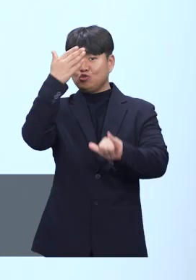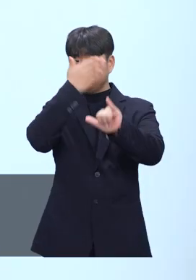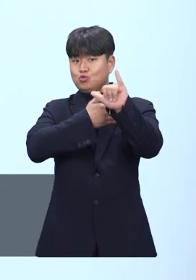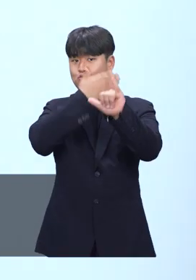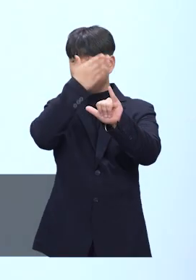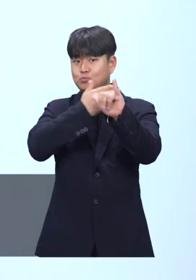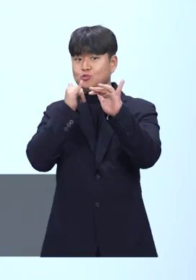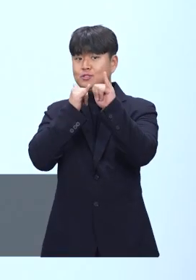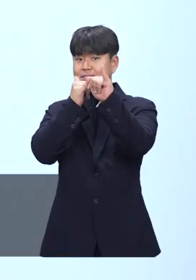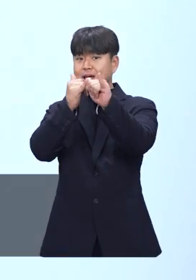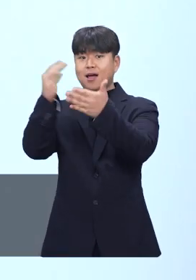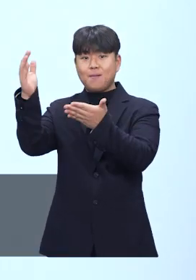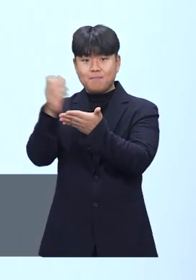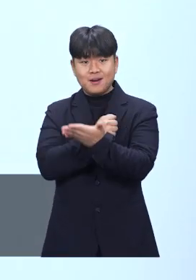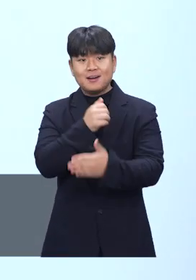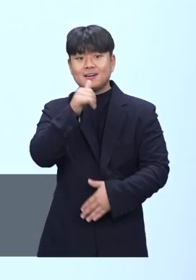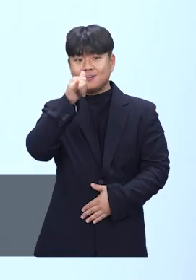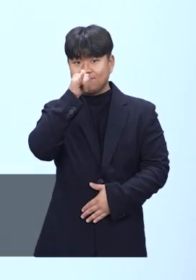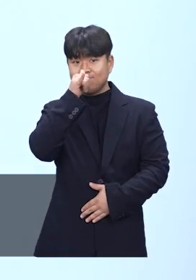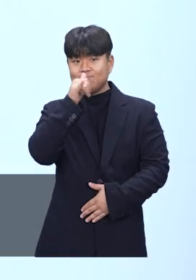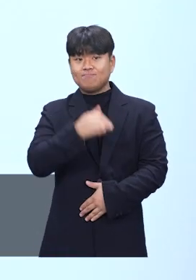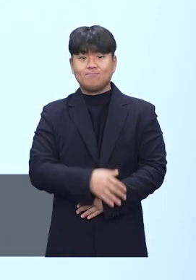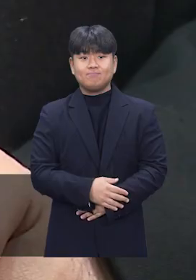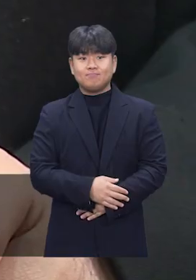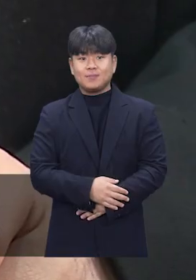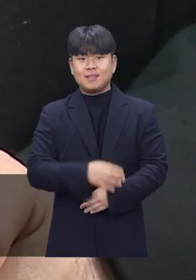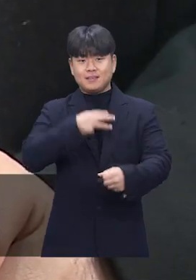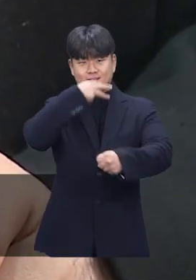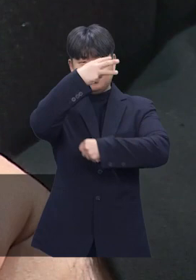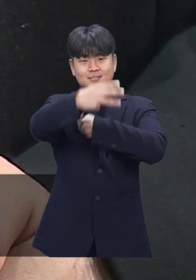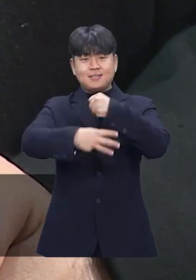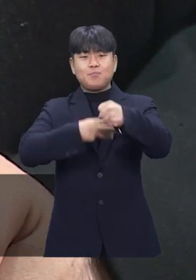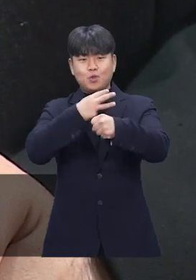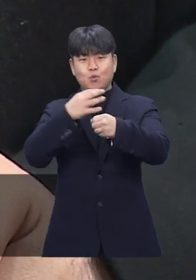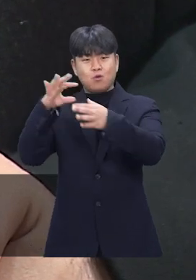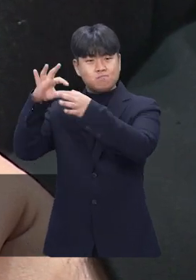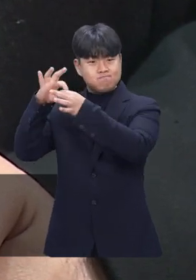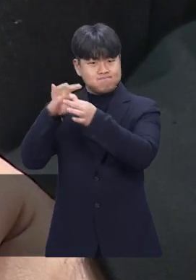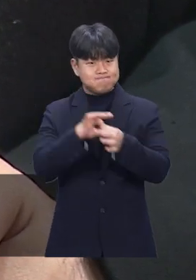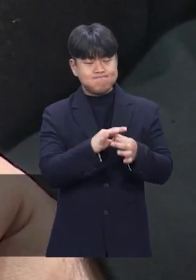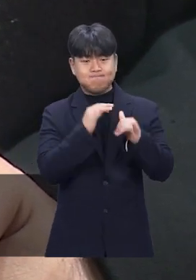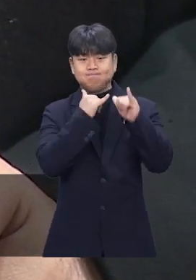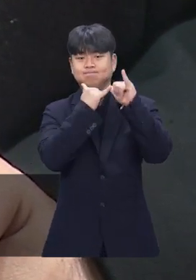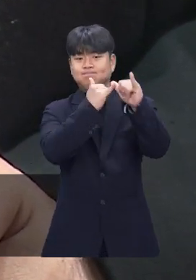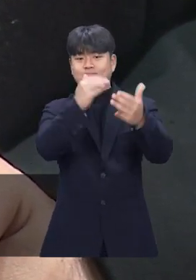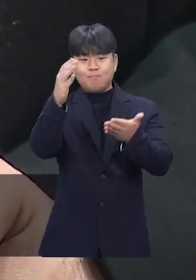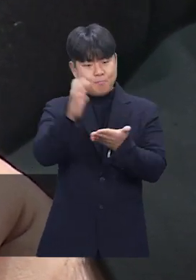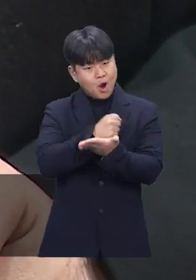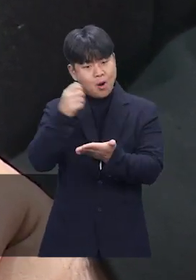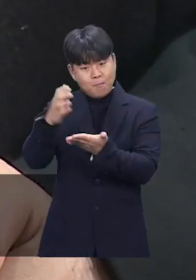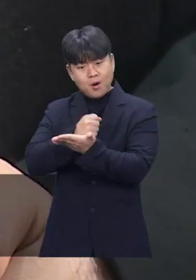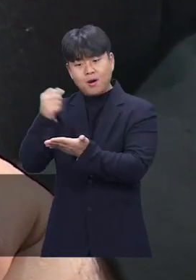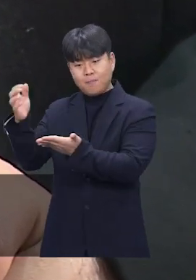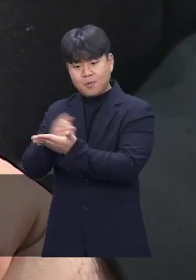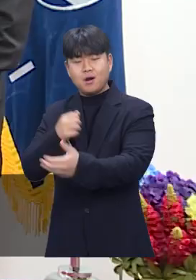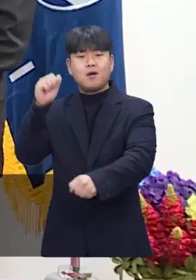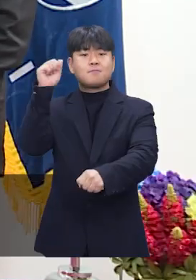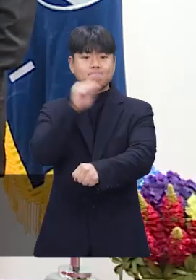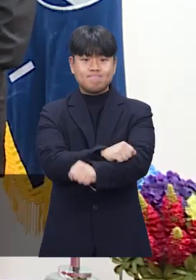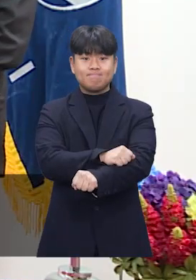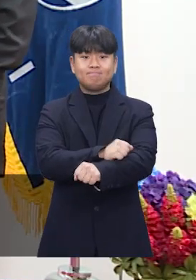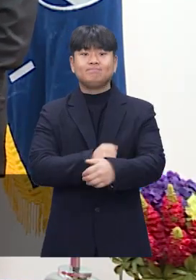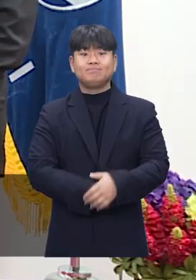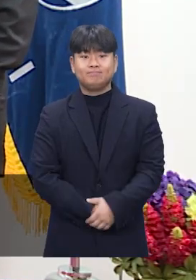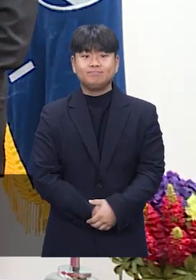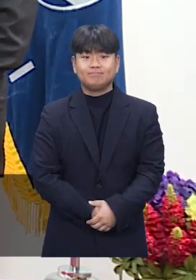유튜브 기초지자체 부문 최우수상을 수상했는데요. 2021년, 2022년에 이어 올해도 최우수상을 수상하며